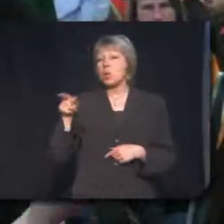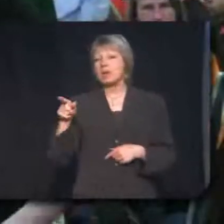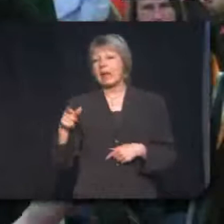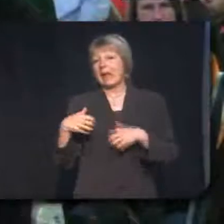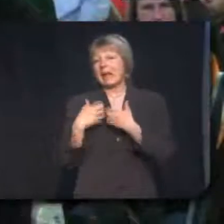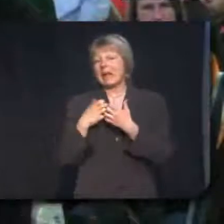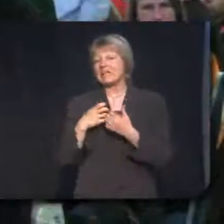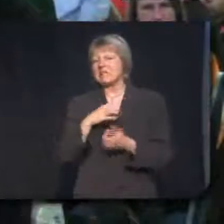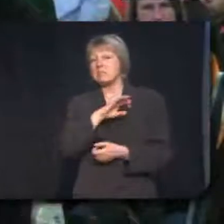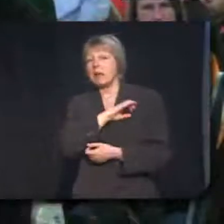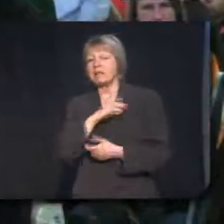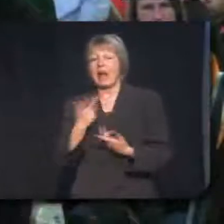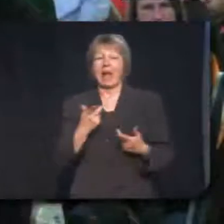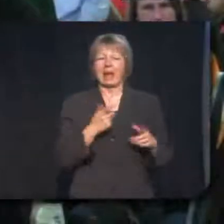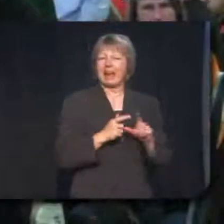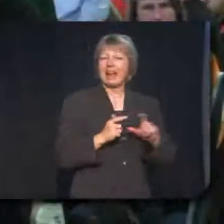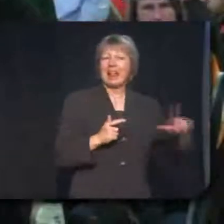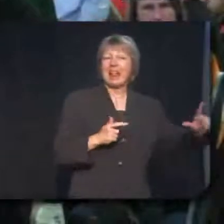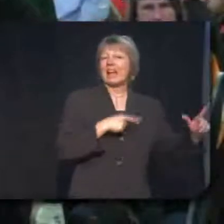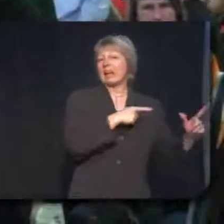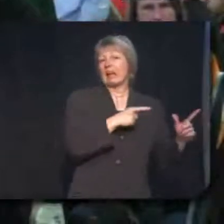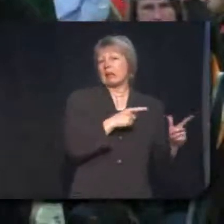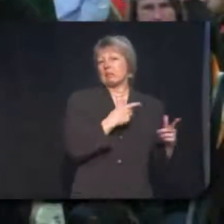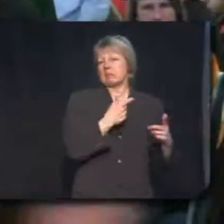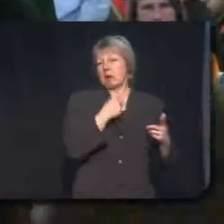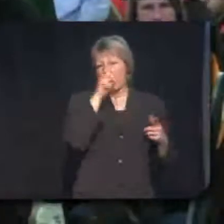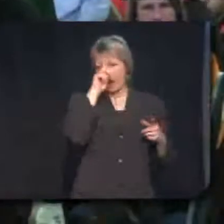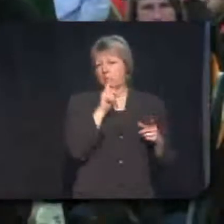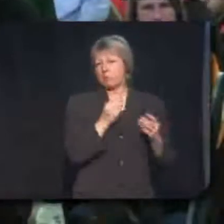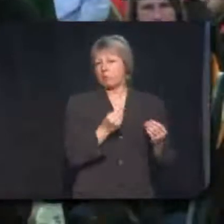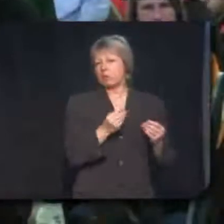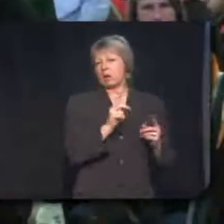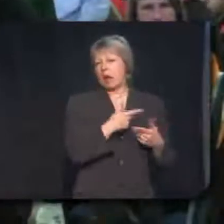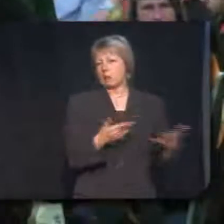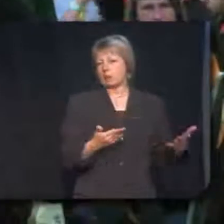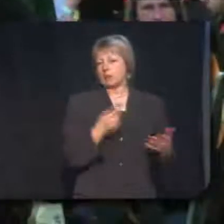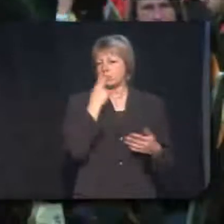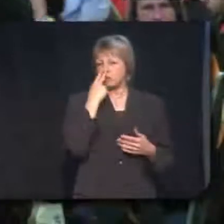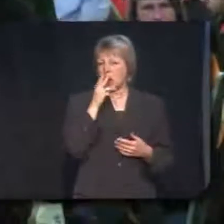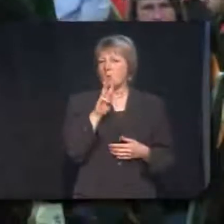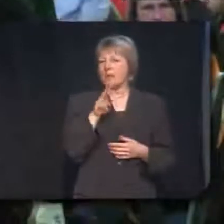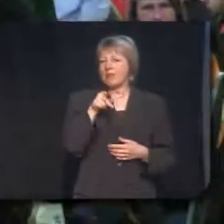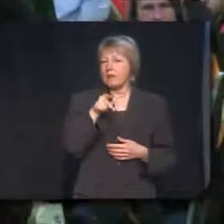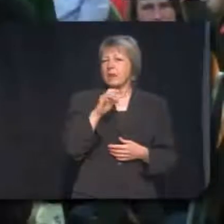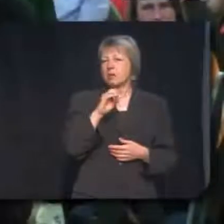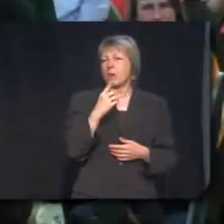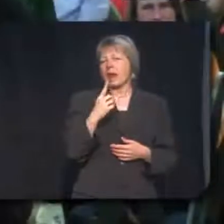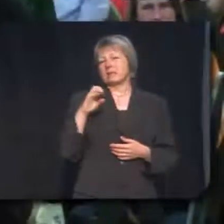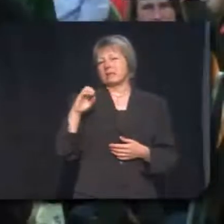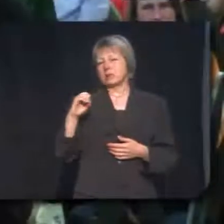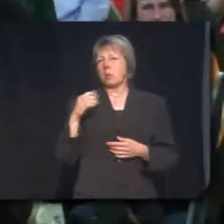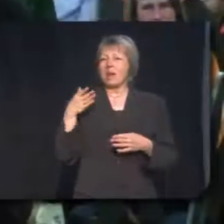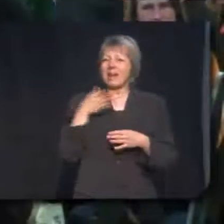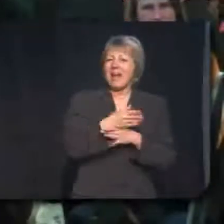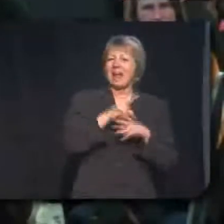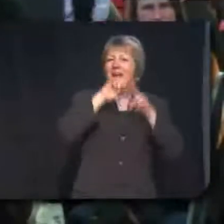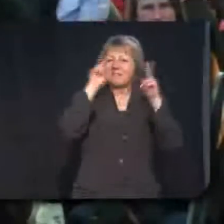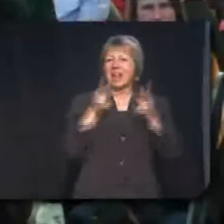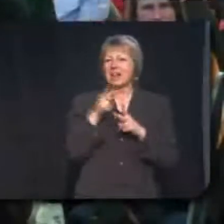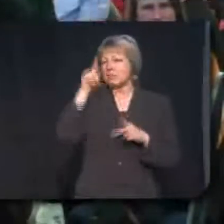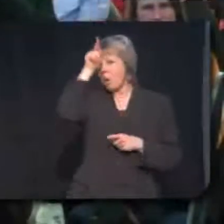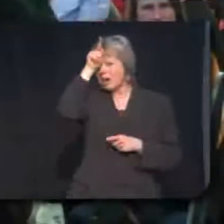aber kann man leider auch nichts machen nimmt den bp010 an gegen eine Weltpolizei gegen Kriege